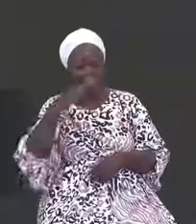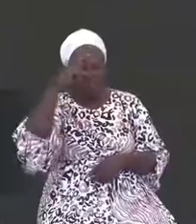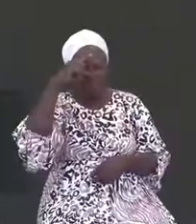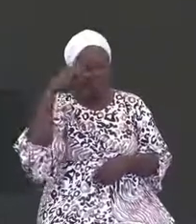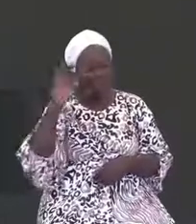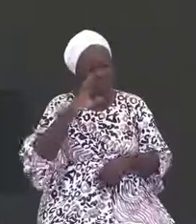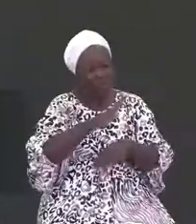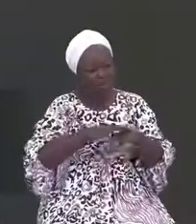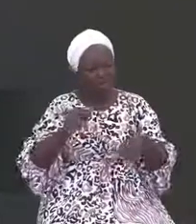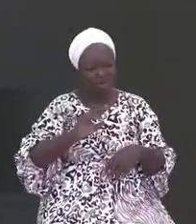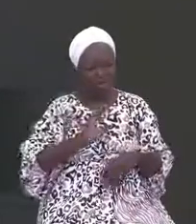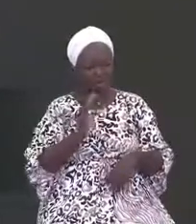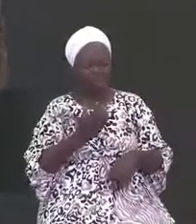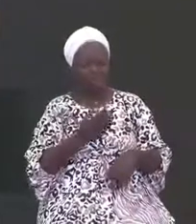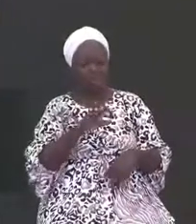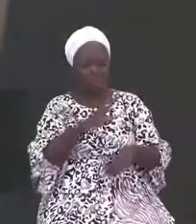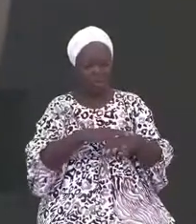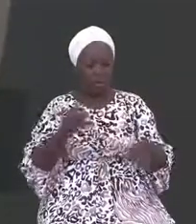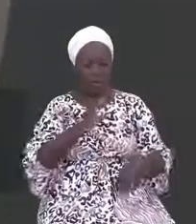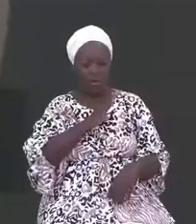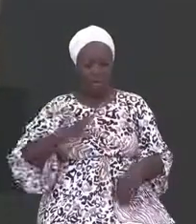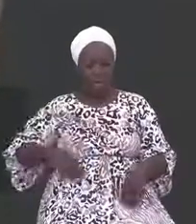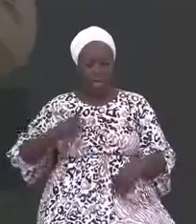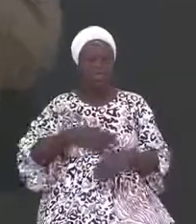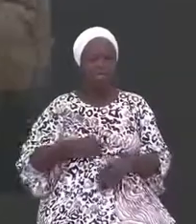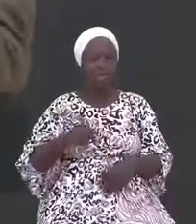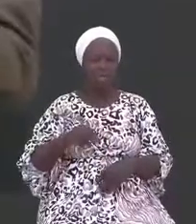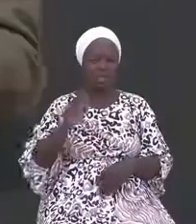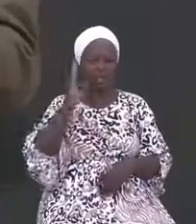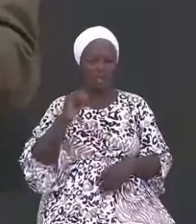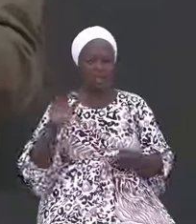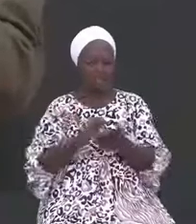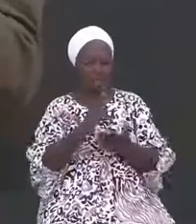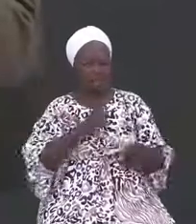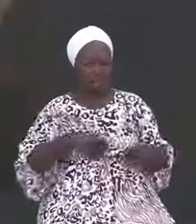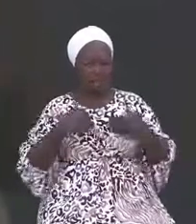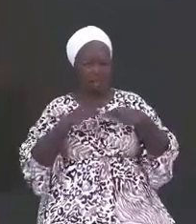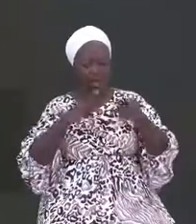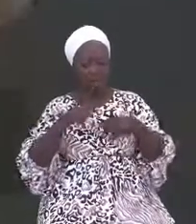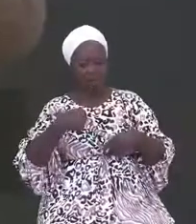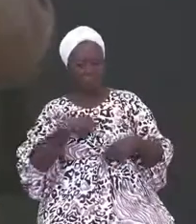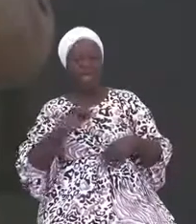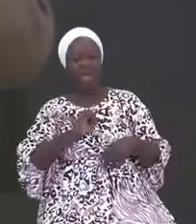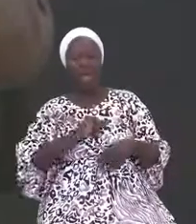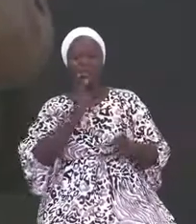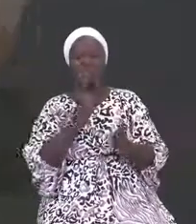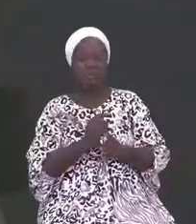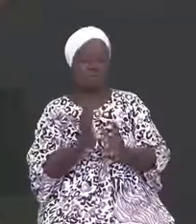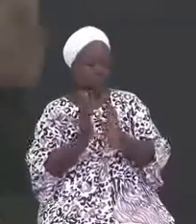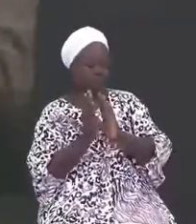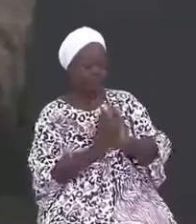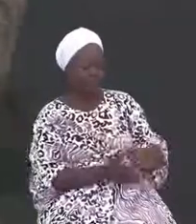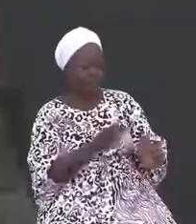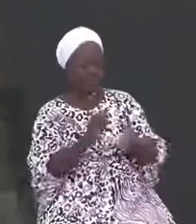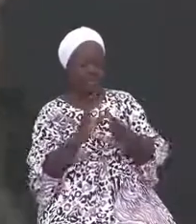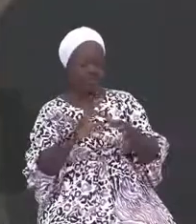l'appel de Christ, du ministère que Dieu m'a donné, joyeusement, je laisse ça,